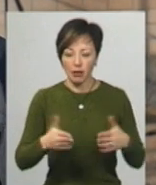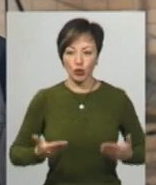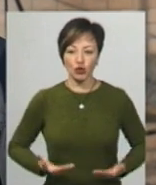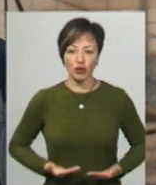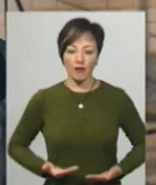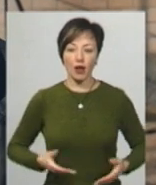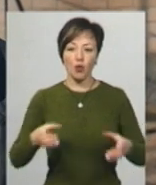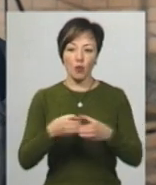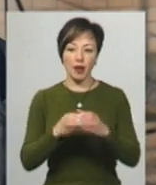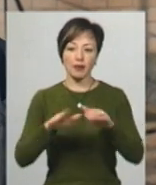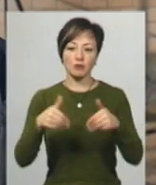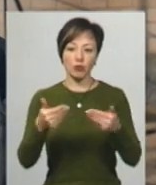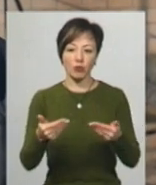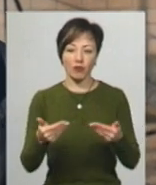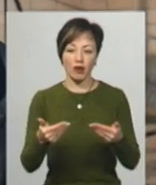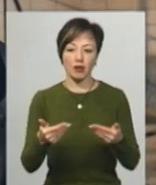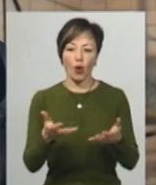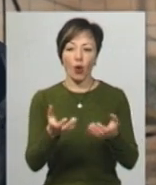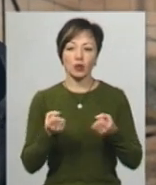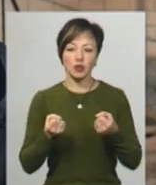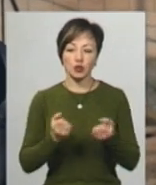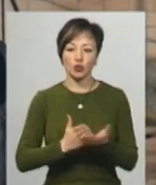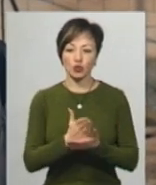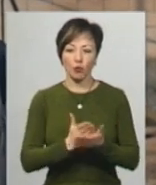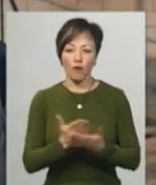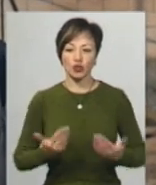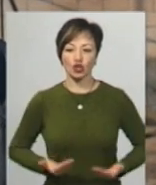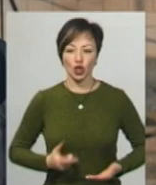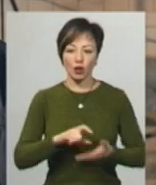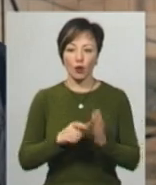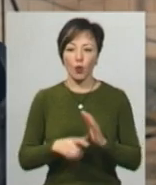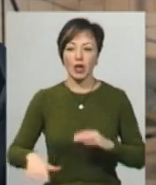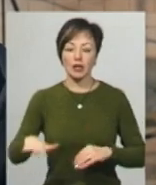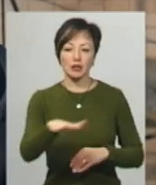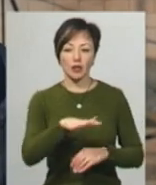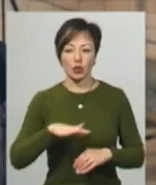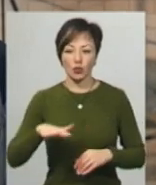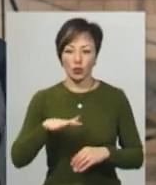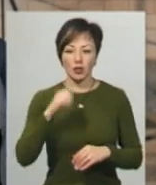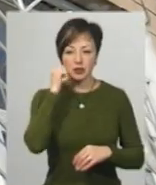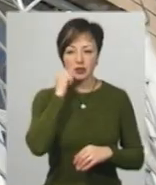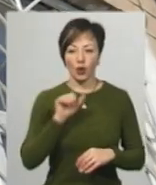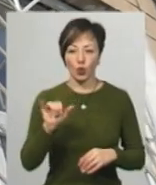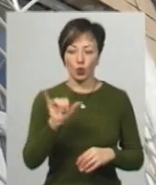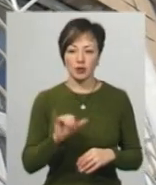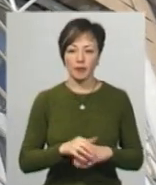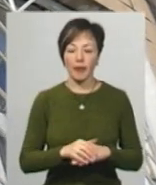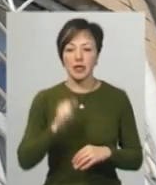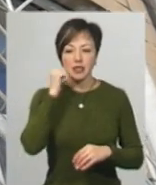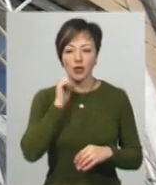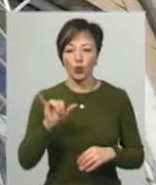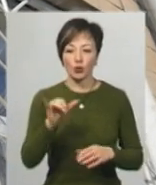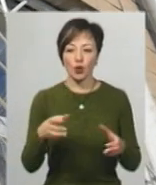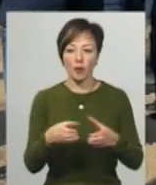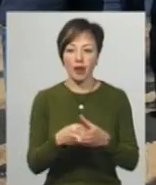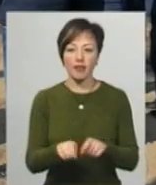проживання, громада запропонувала йому отримати службове житло на території Старої Ушиці. У Староушицькій громаді